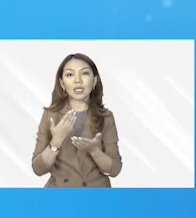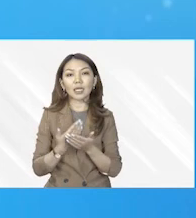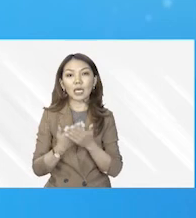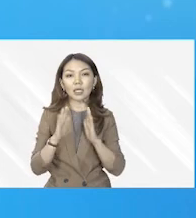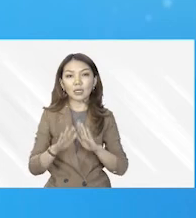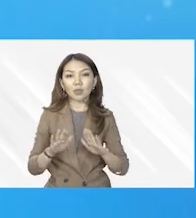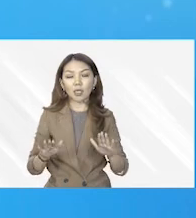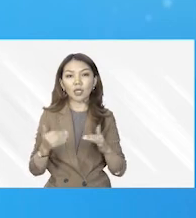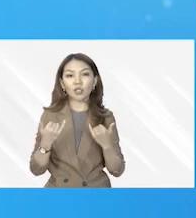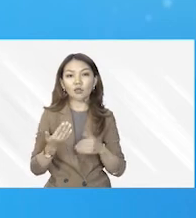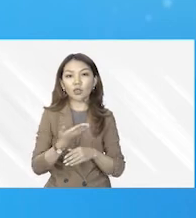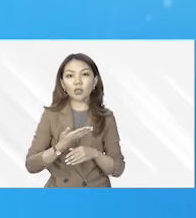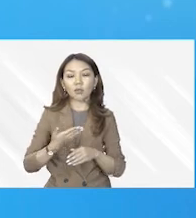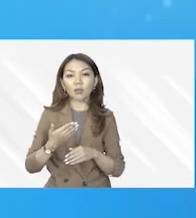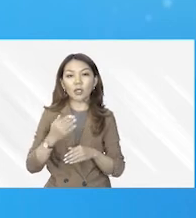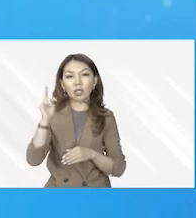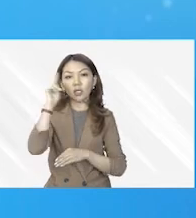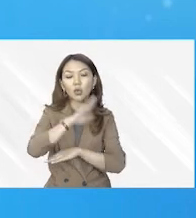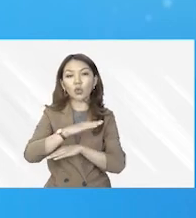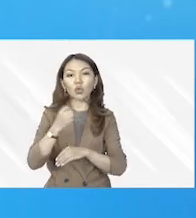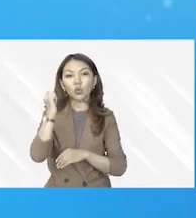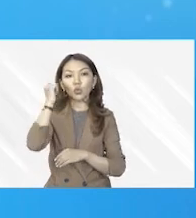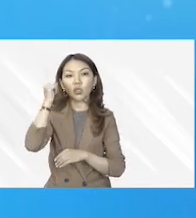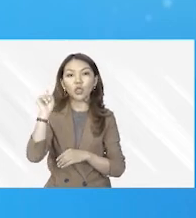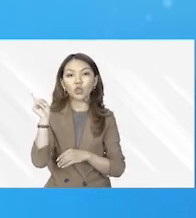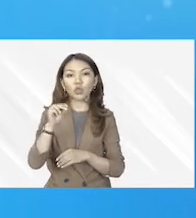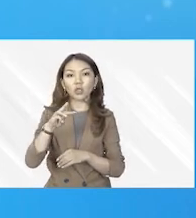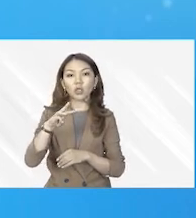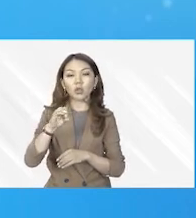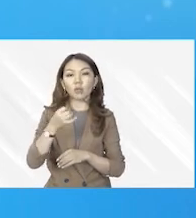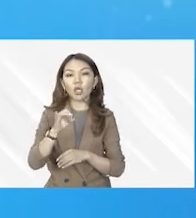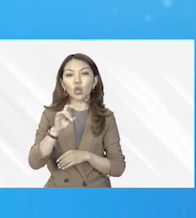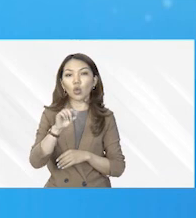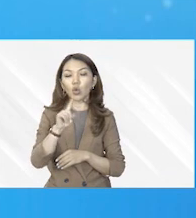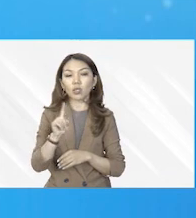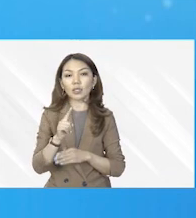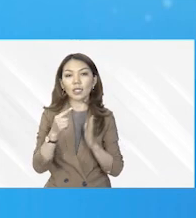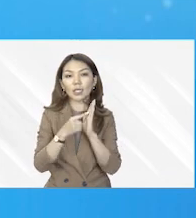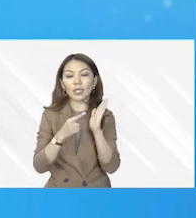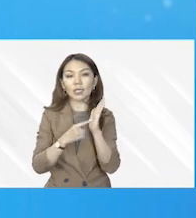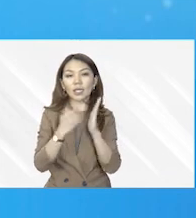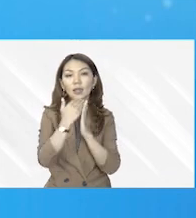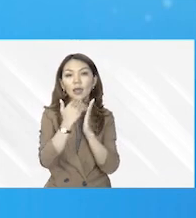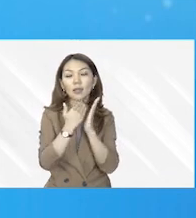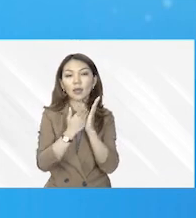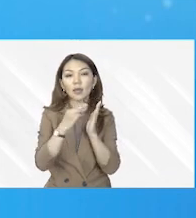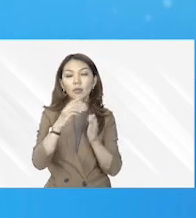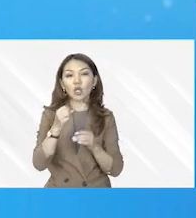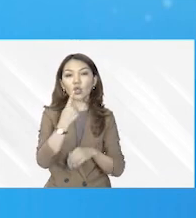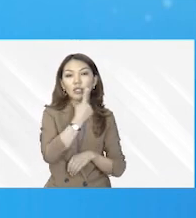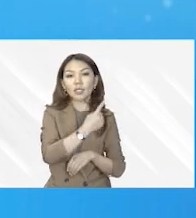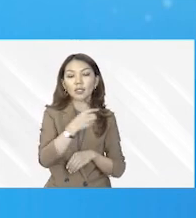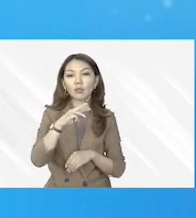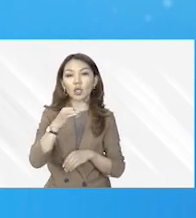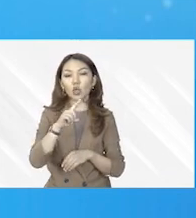Итак, ребята, сегодня на уроке мы узнали, что мейоз делится на этапы мейоз-1 и